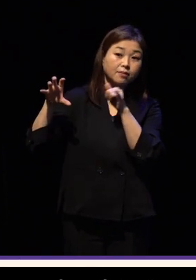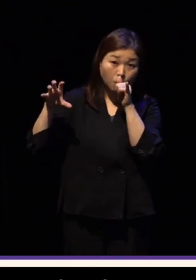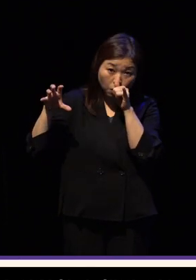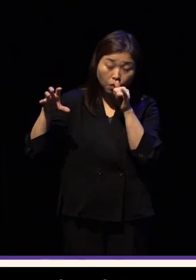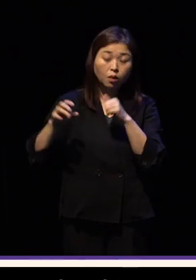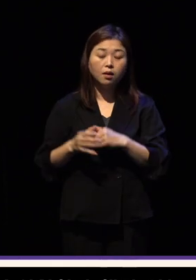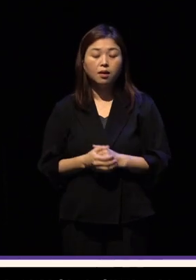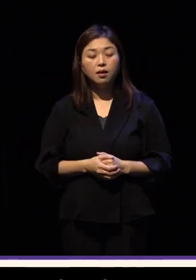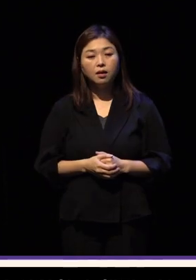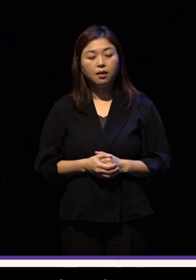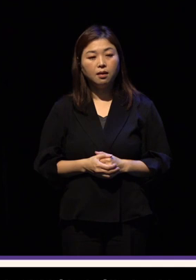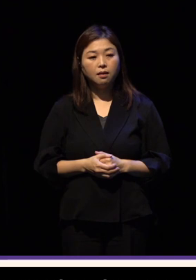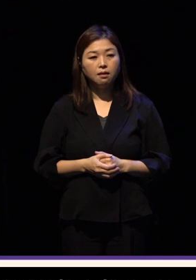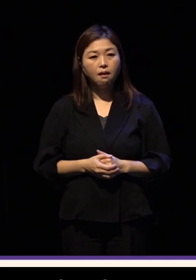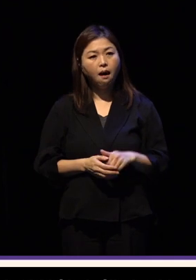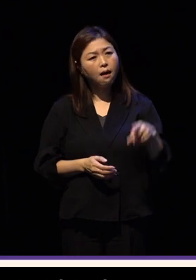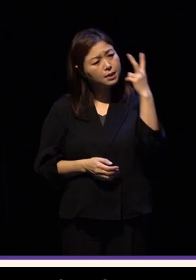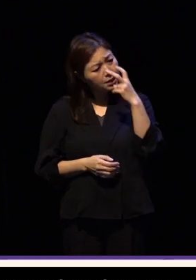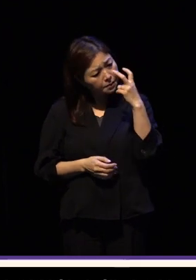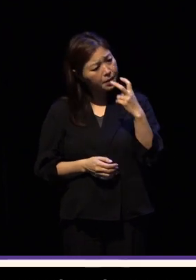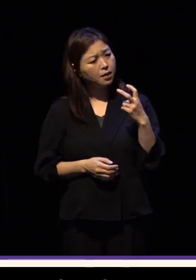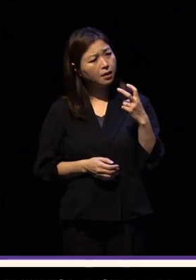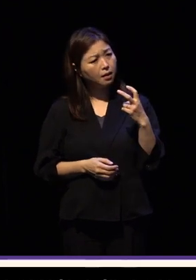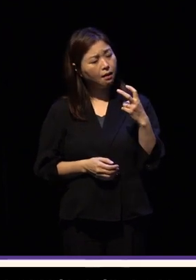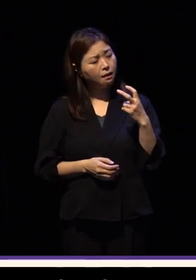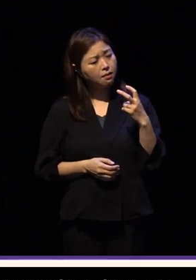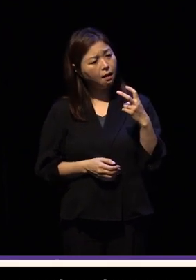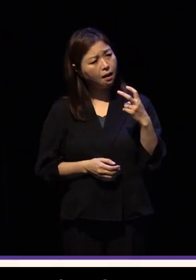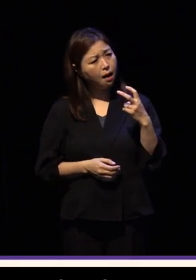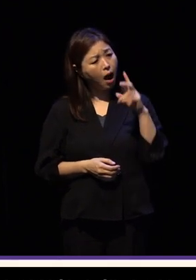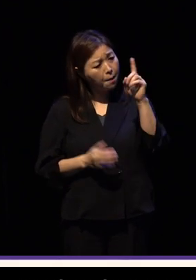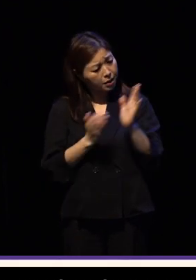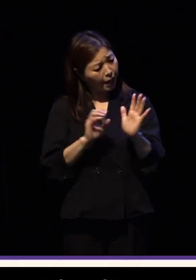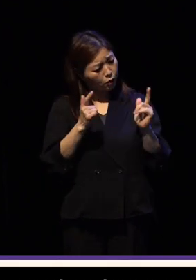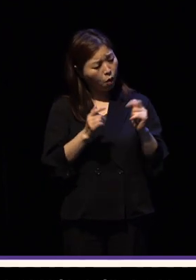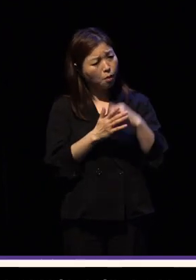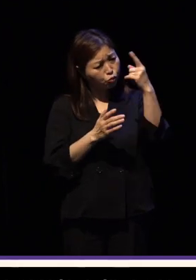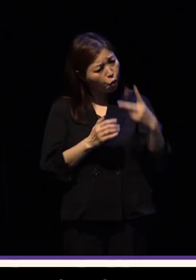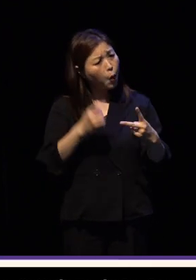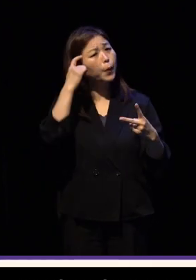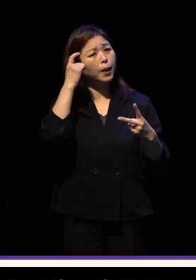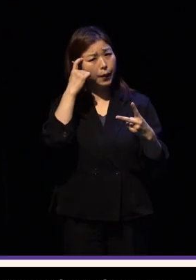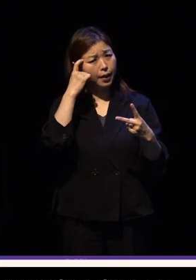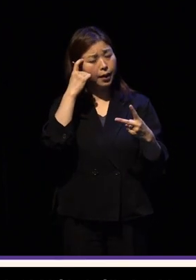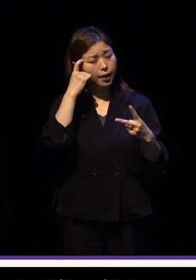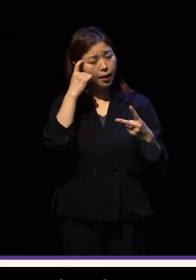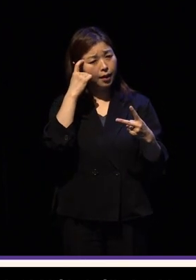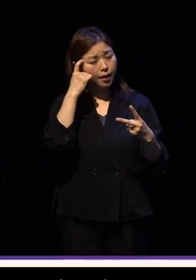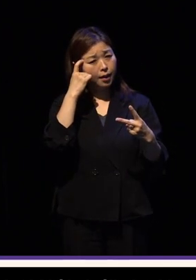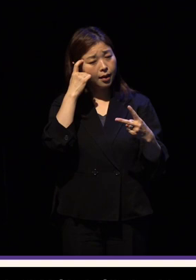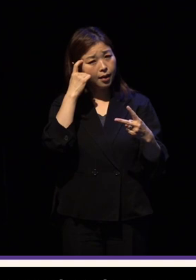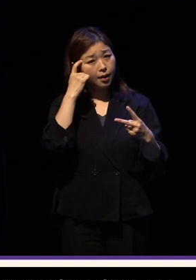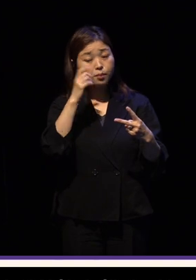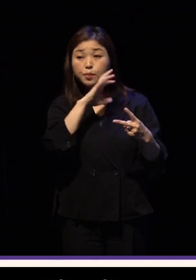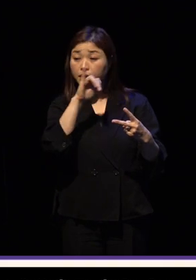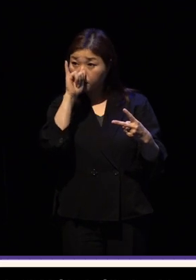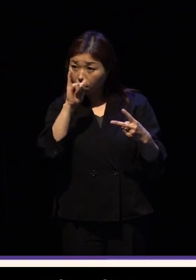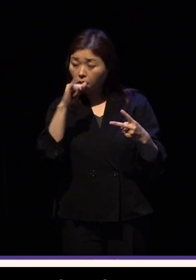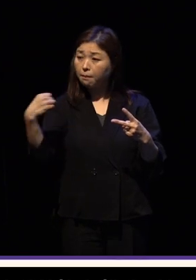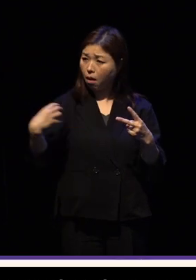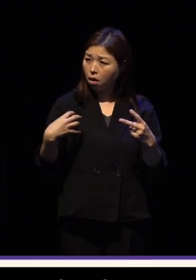또 심의를 왜 두 번씩이나 하느냐 하는 얘기들도 있었는데 나름 저희들 나름대로 공정성을